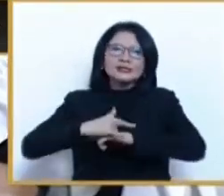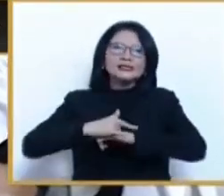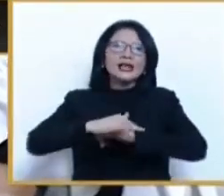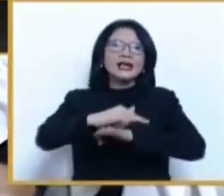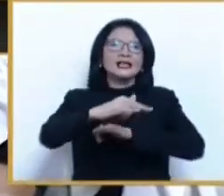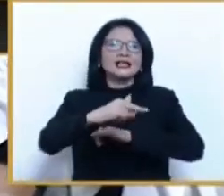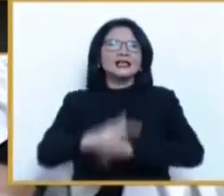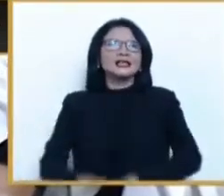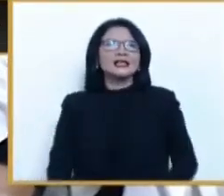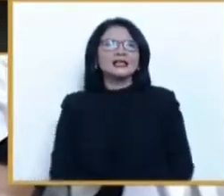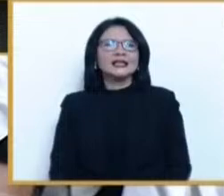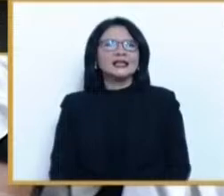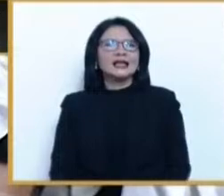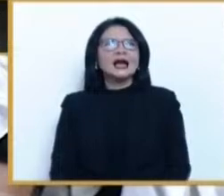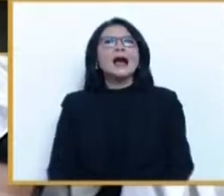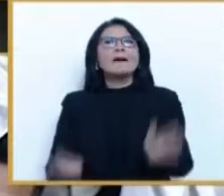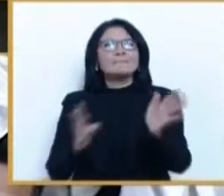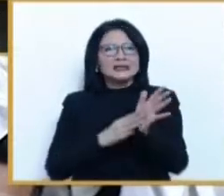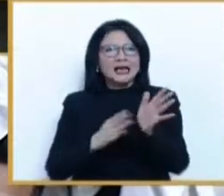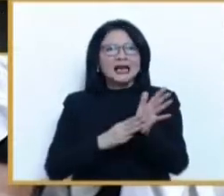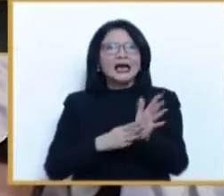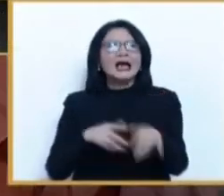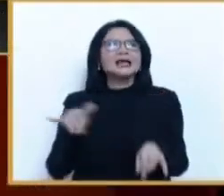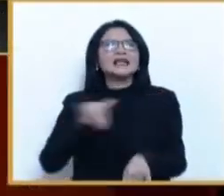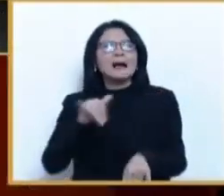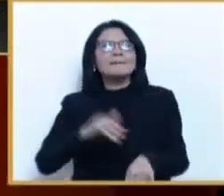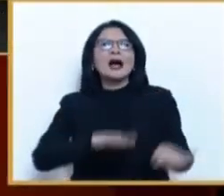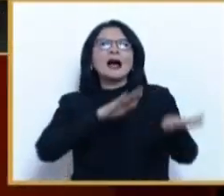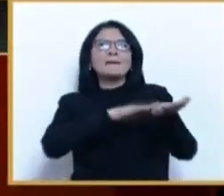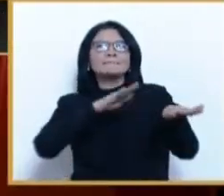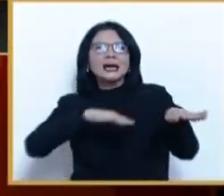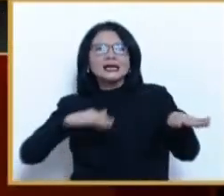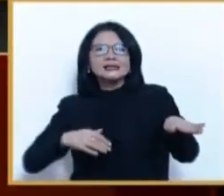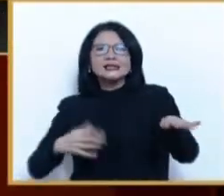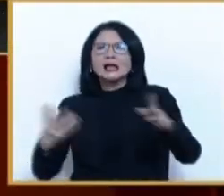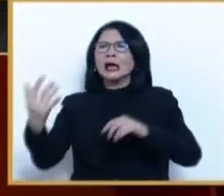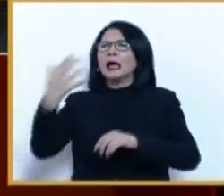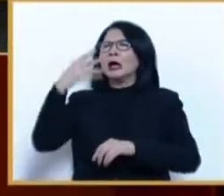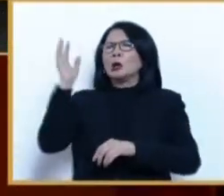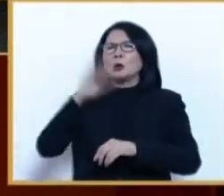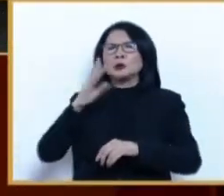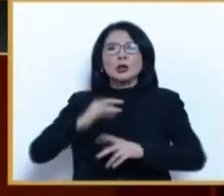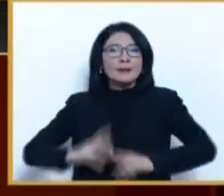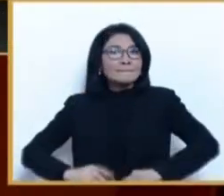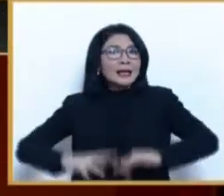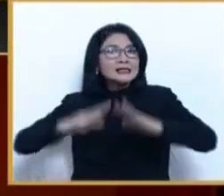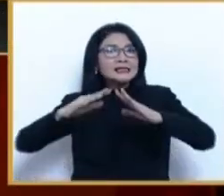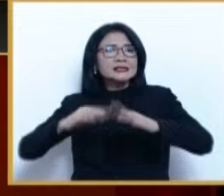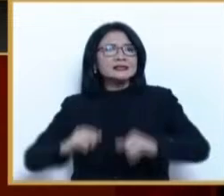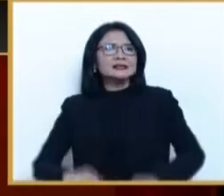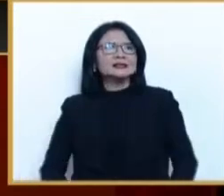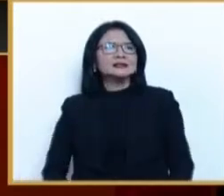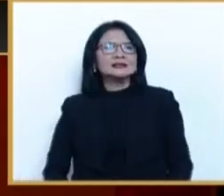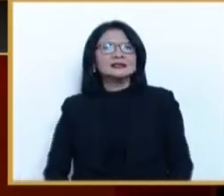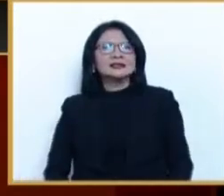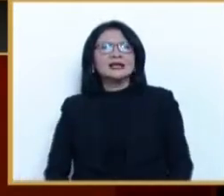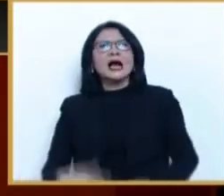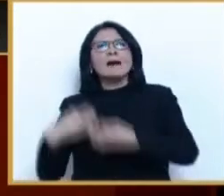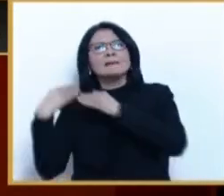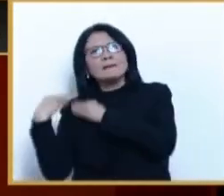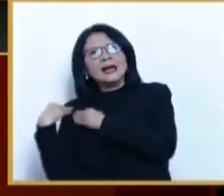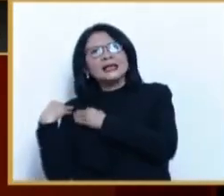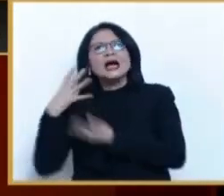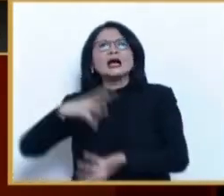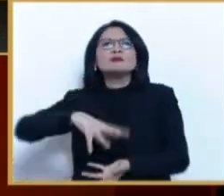konsisten masalah kan selalu sama kemacetan polusi banjirb akan ke pusat terlalu